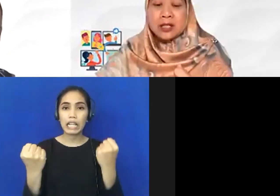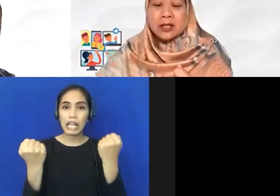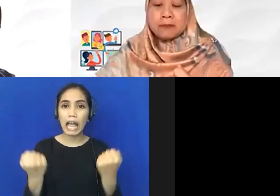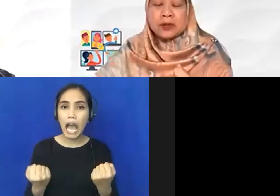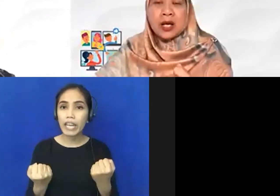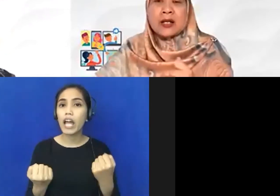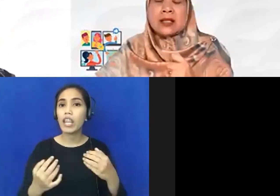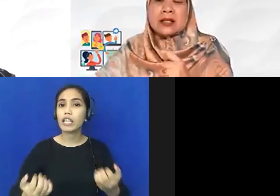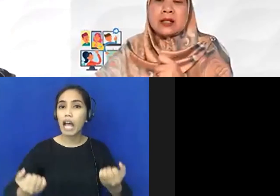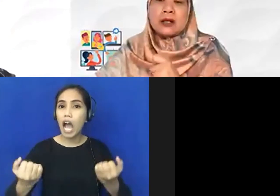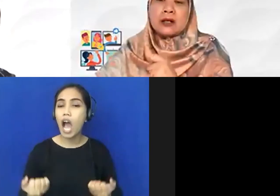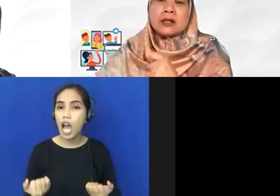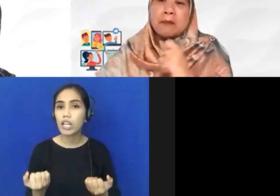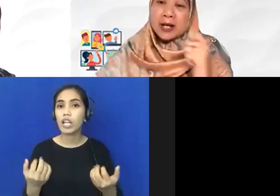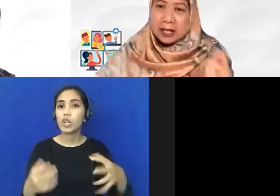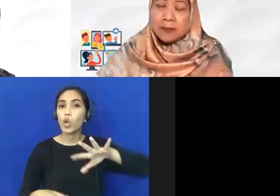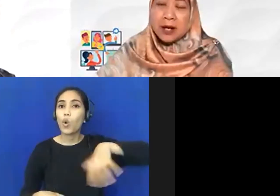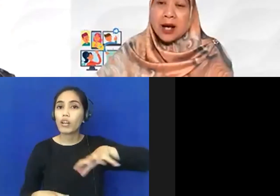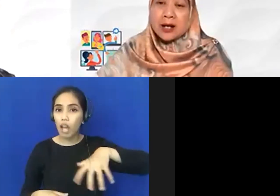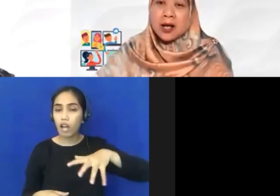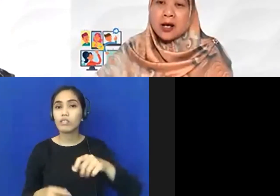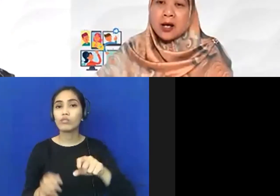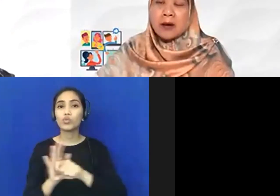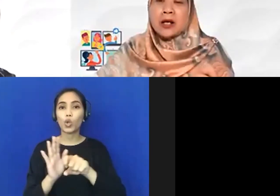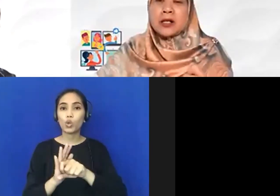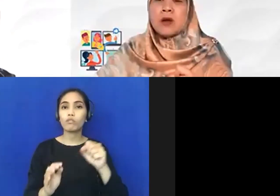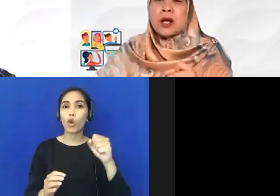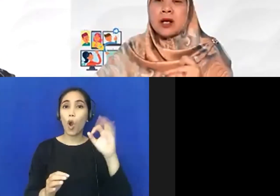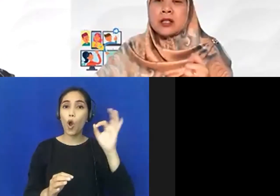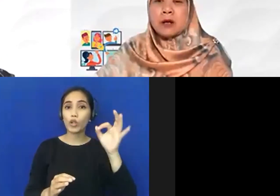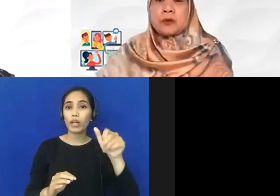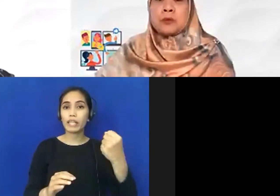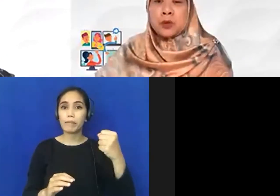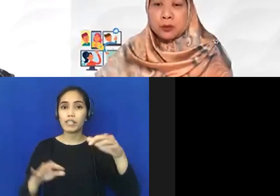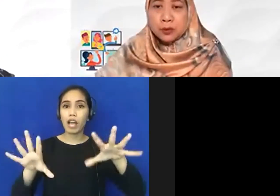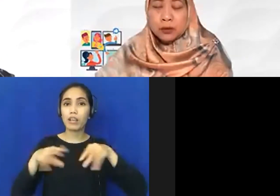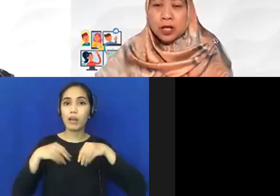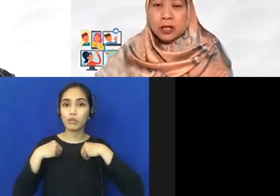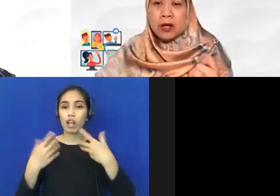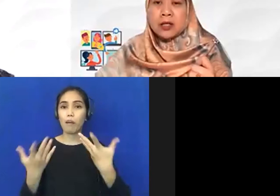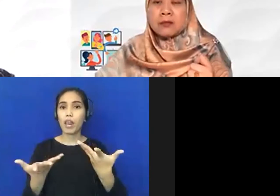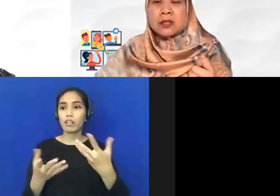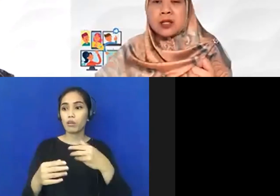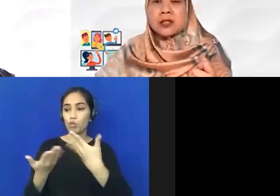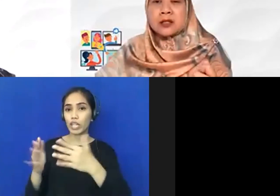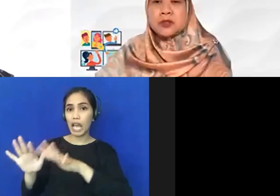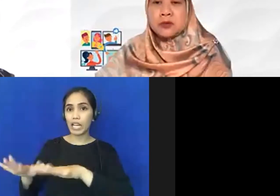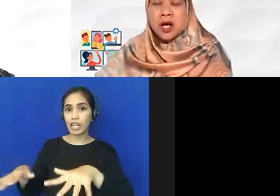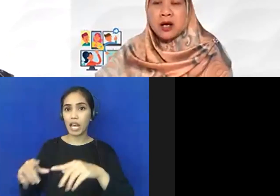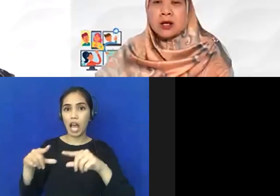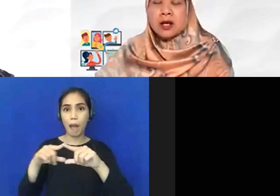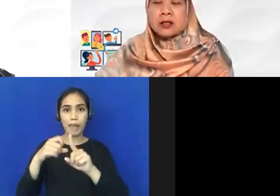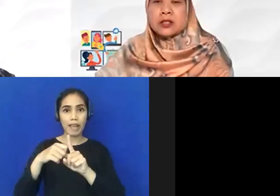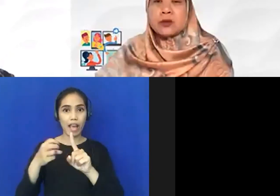kondisi ini, akhirnya tadi dampaknya adalah pada anak. Apalagi kalau anak kita anak berkebutuhan khusus ya, atau anak dengan masalah kesehatan